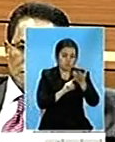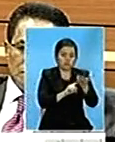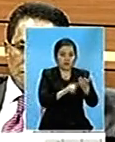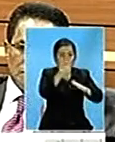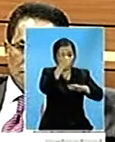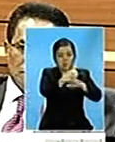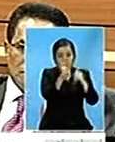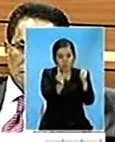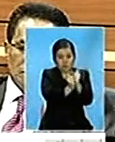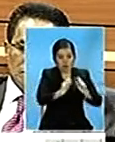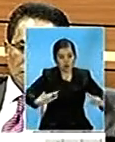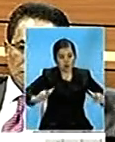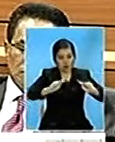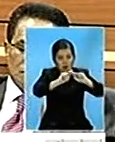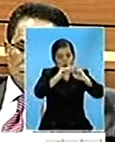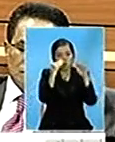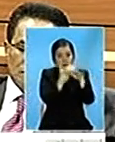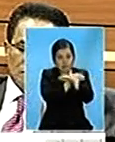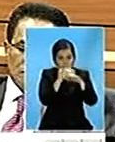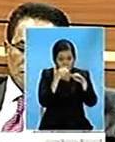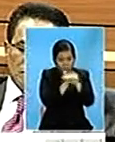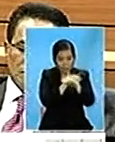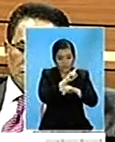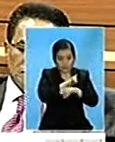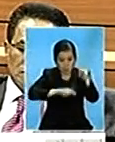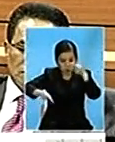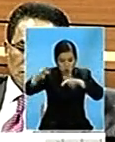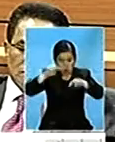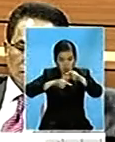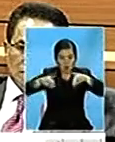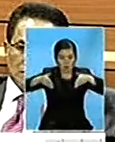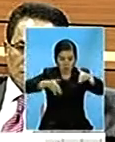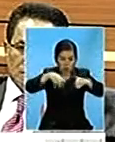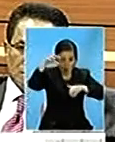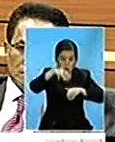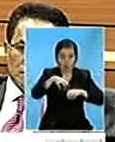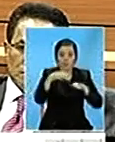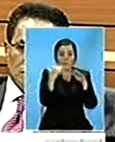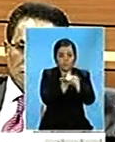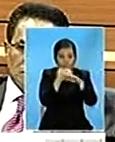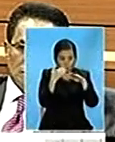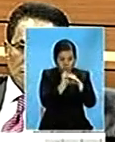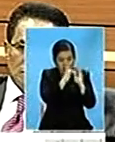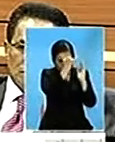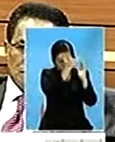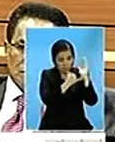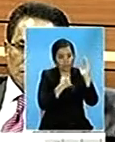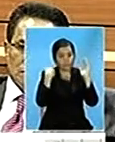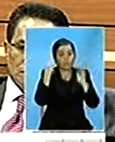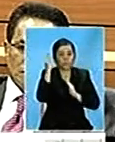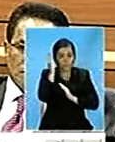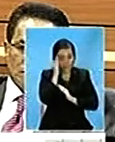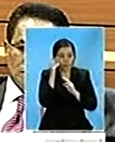นตรีช่วยว่าการกระทรวงคมนาคมที่กำกับดูแลกรมทางหลวงชนบทได้รับท